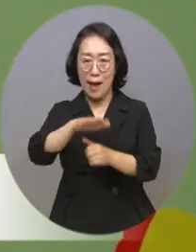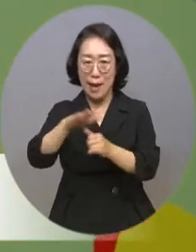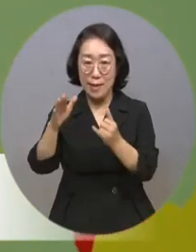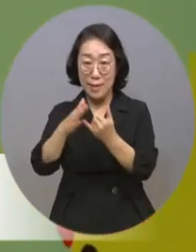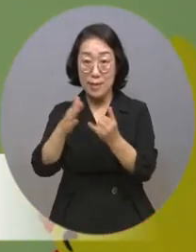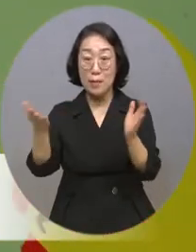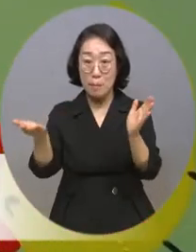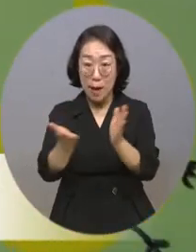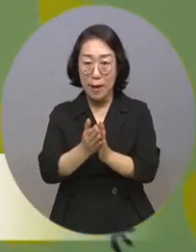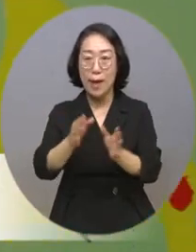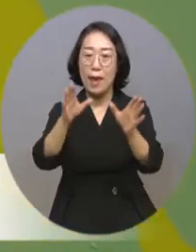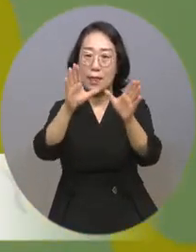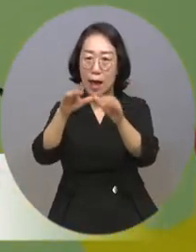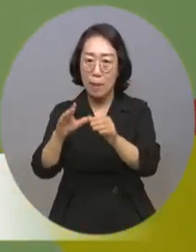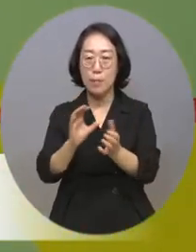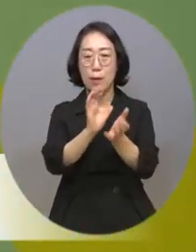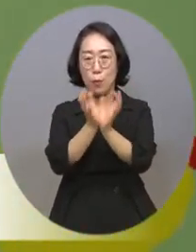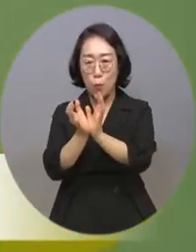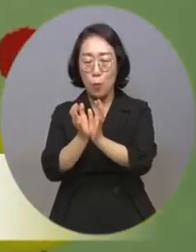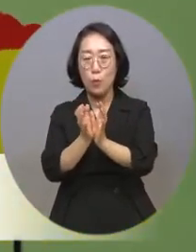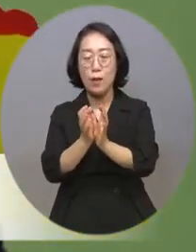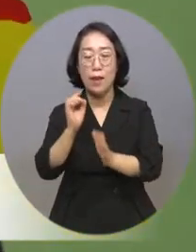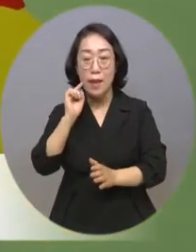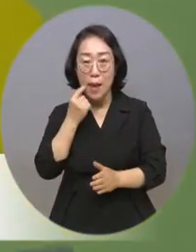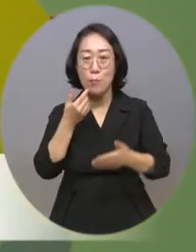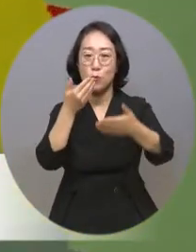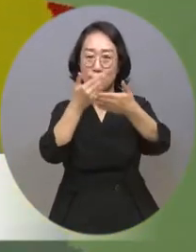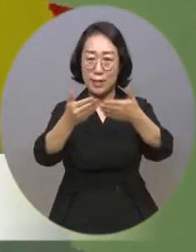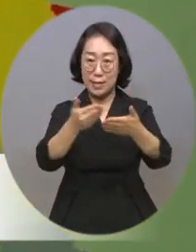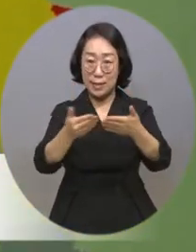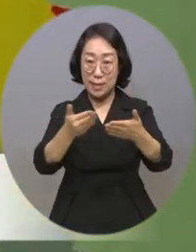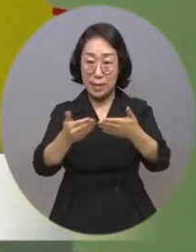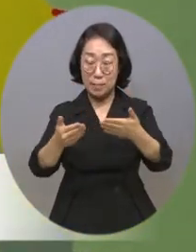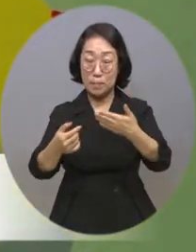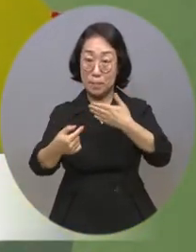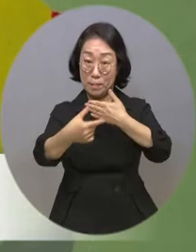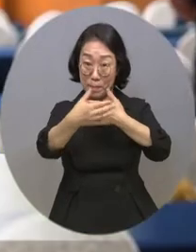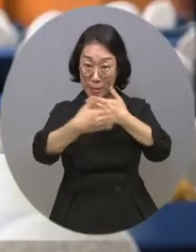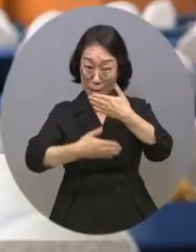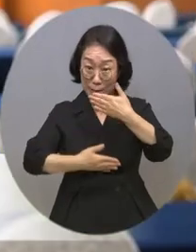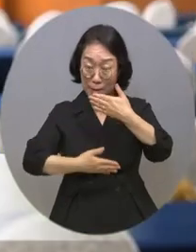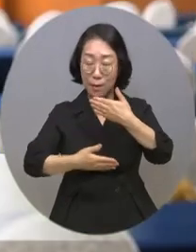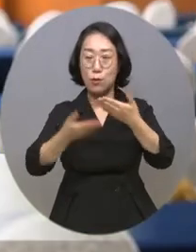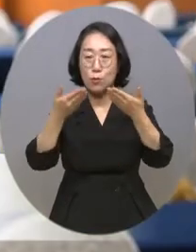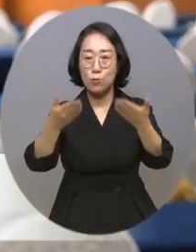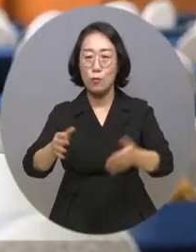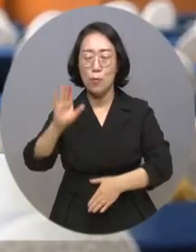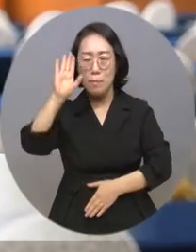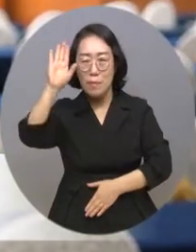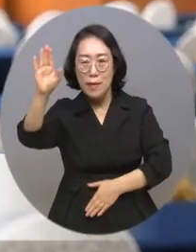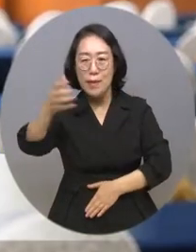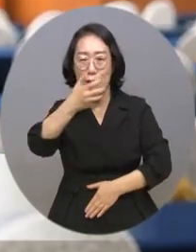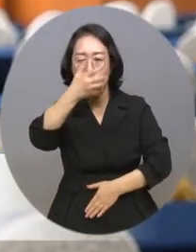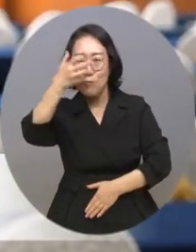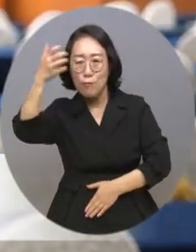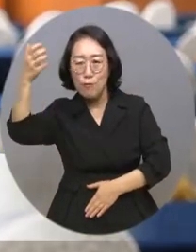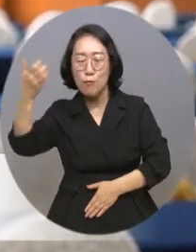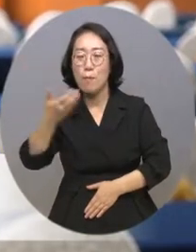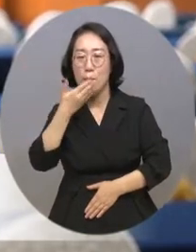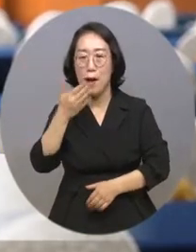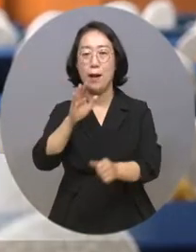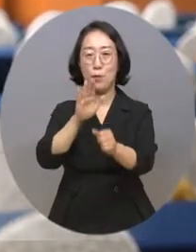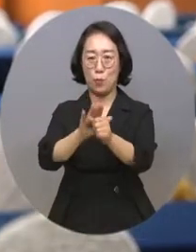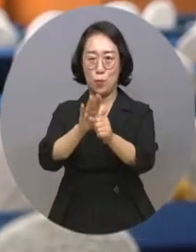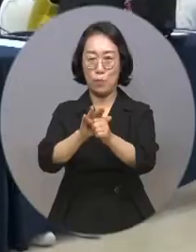나비 모양이나 꽃으로 표현을 통해서 아이들에게 뭔가 조금 더 활기찬 미래를 그려주지 않았나라는 생각을